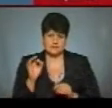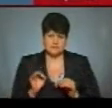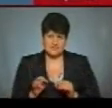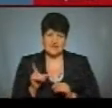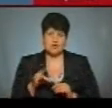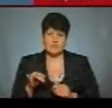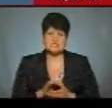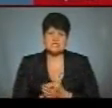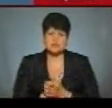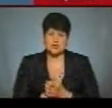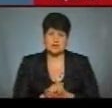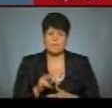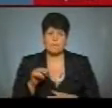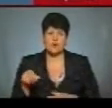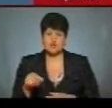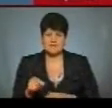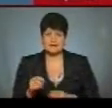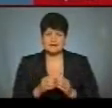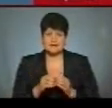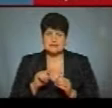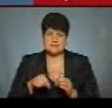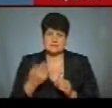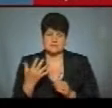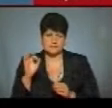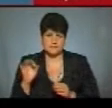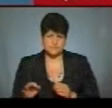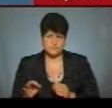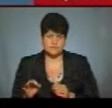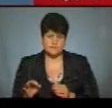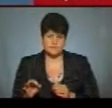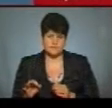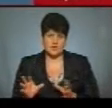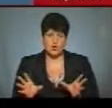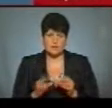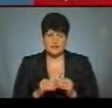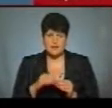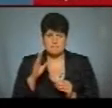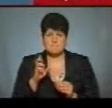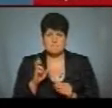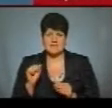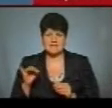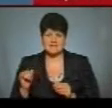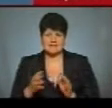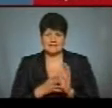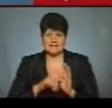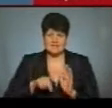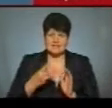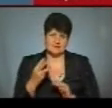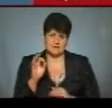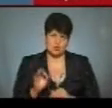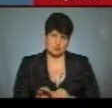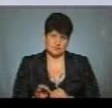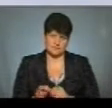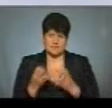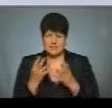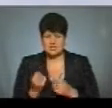11,1%, європейська солідарність Порошенка – 10,5% і об'єднання «Батьківщини» Тимошенка –